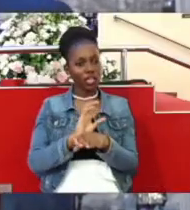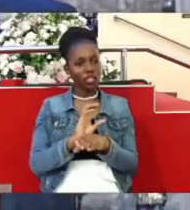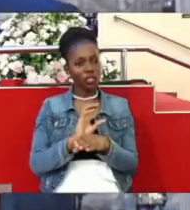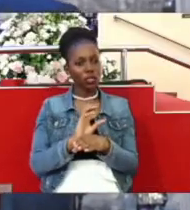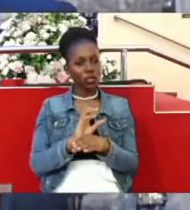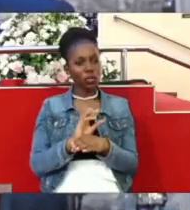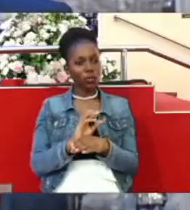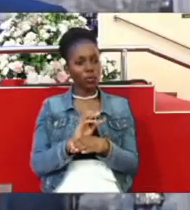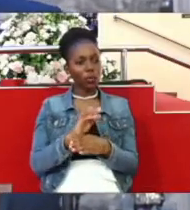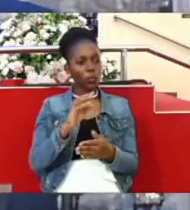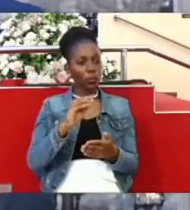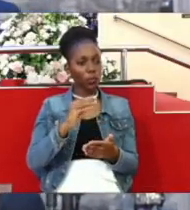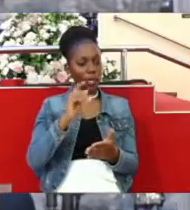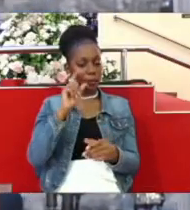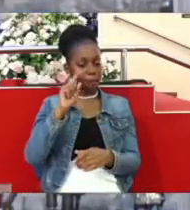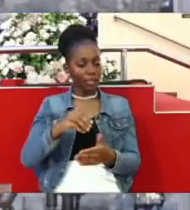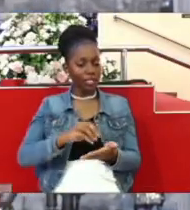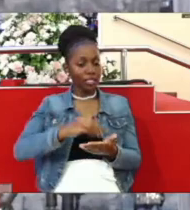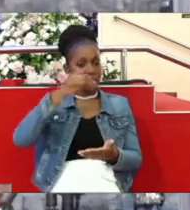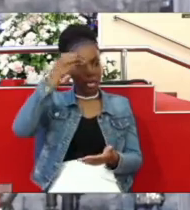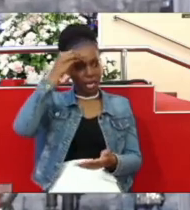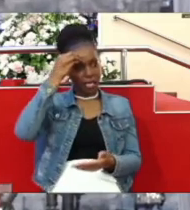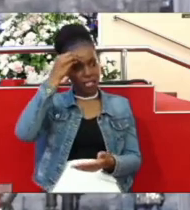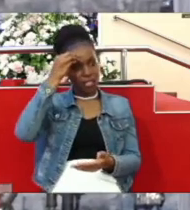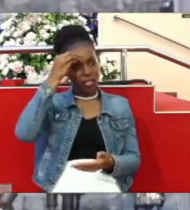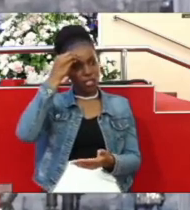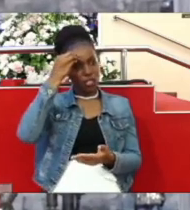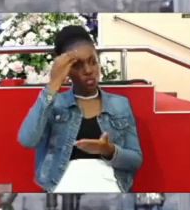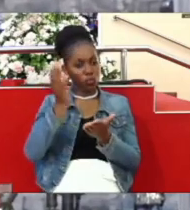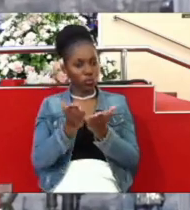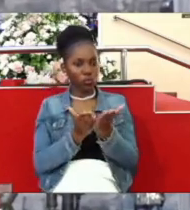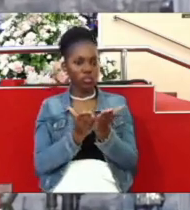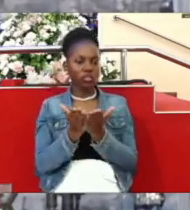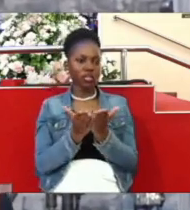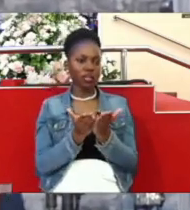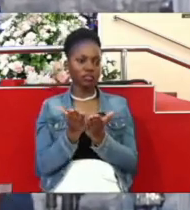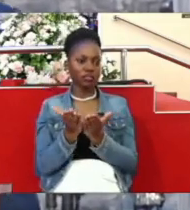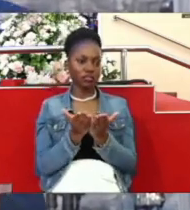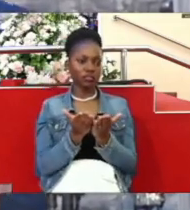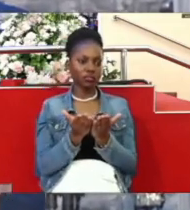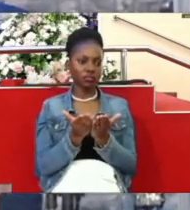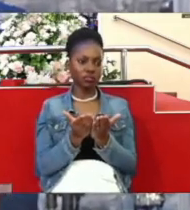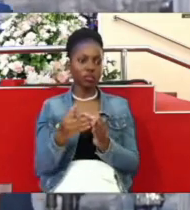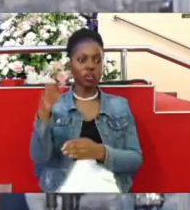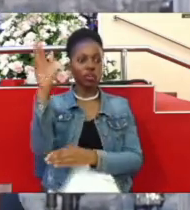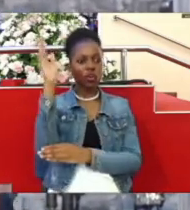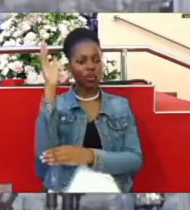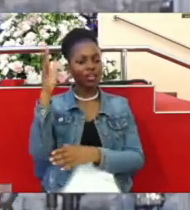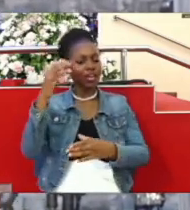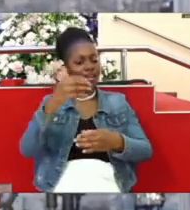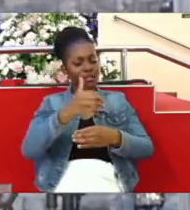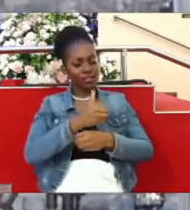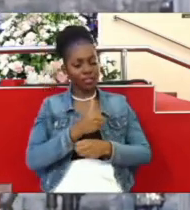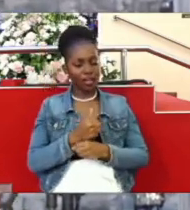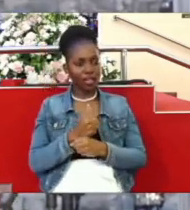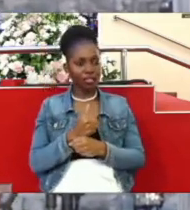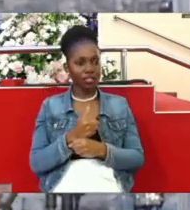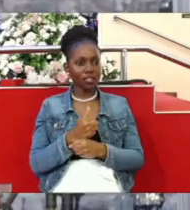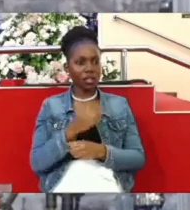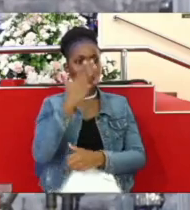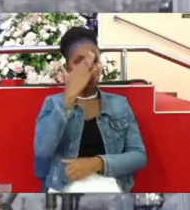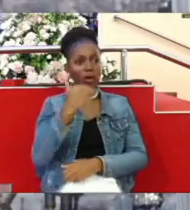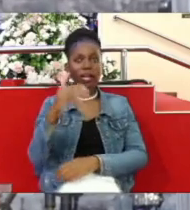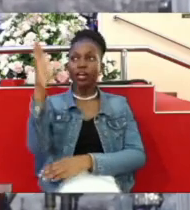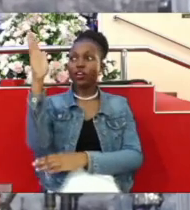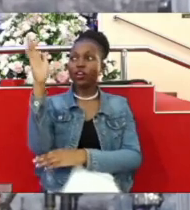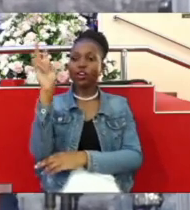difficult circumstances. Kanisa ni lazima tukajifunze kuweza kunyenyekea katika hali ngumu. And trust God who sees all and can